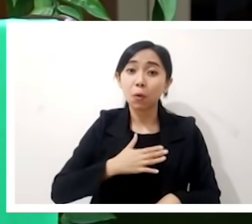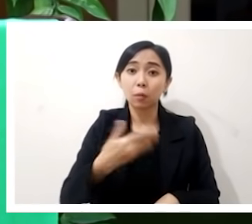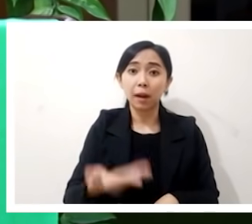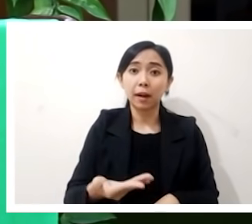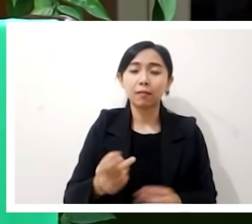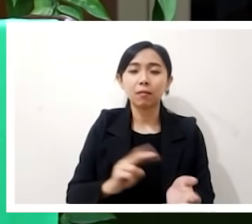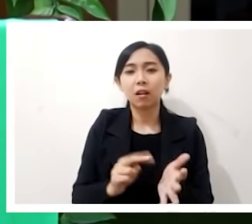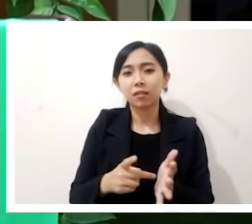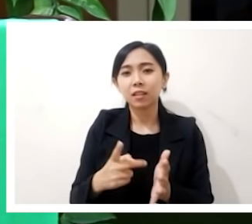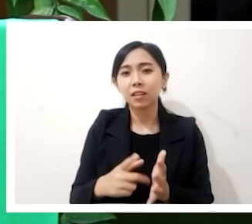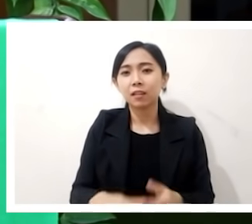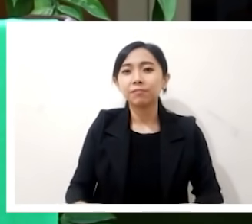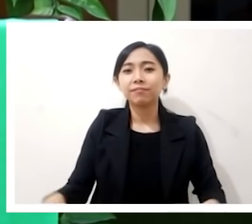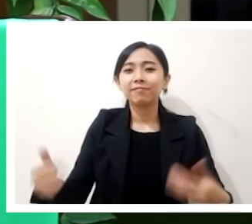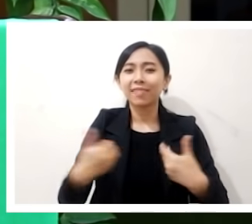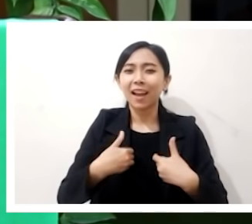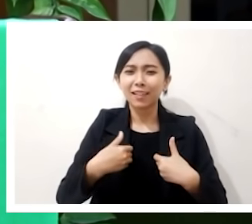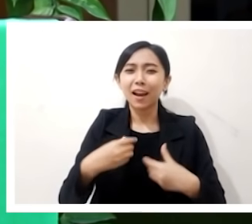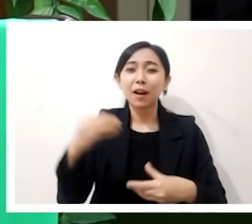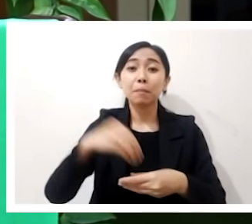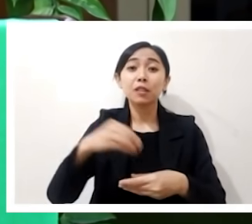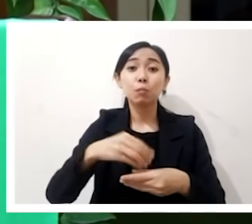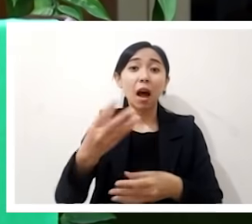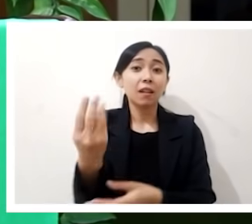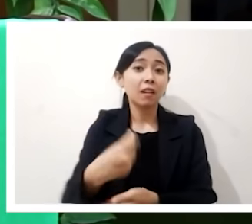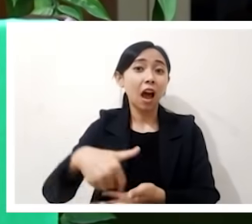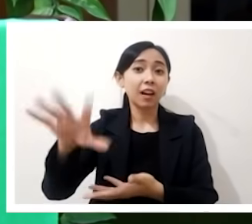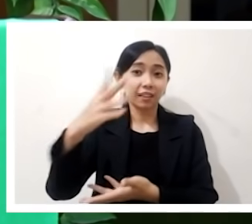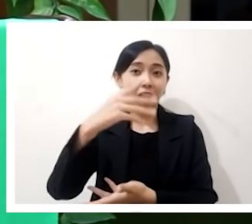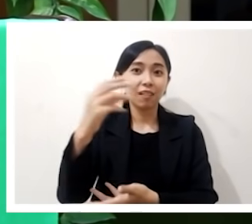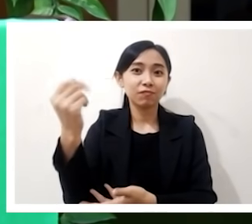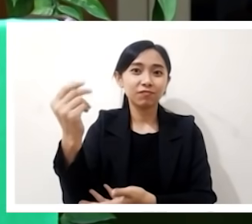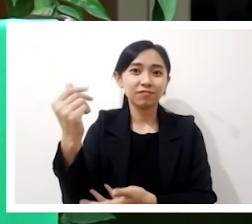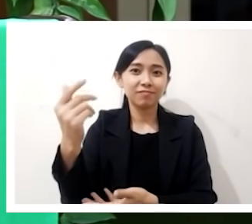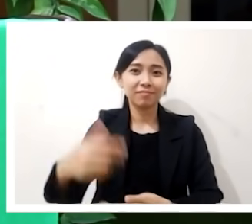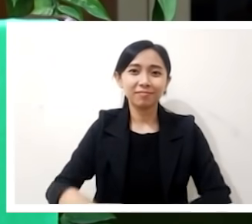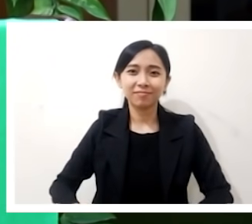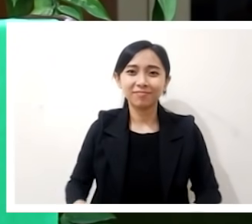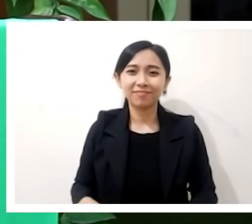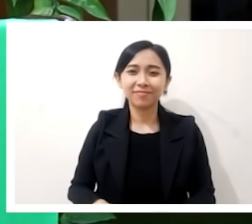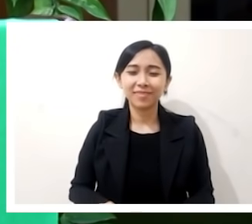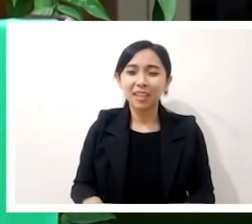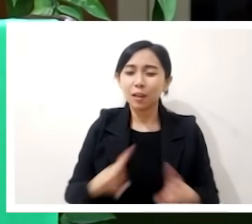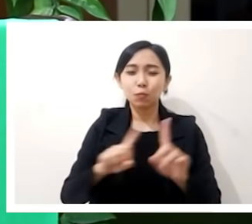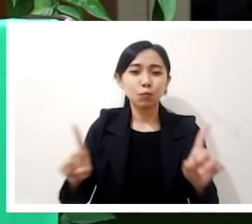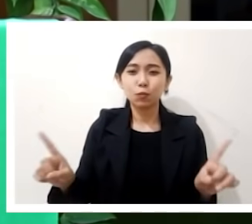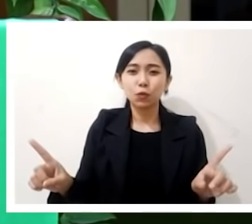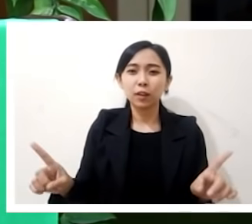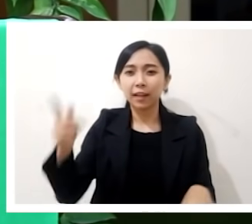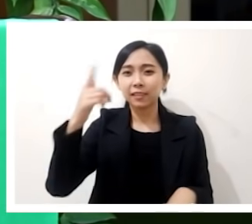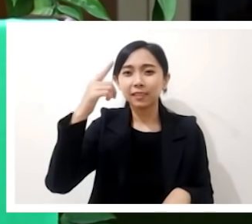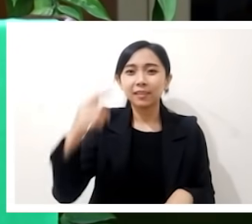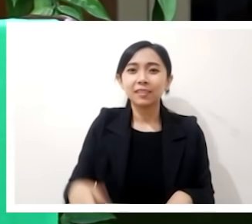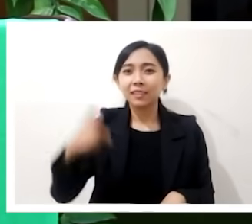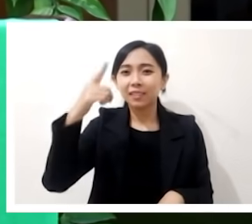tentang persembahan harta, bahkan persembahan hidup yang didasarkan pada cinta kasih. Bukan mengorbankan orang